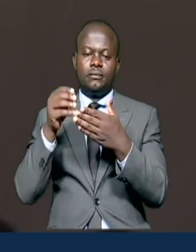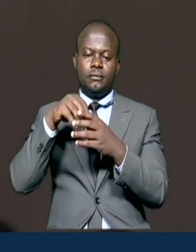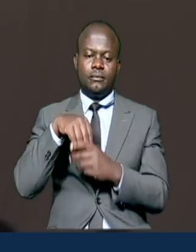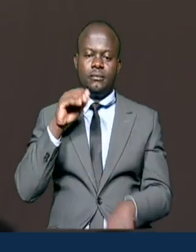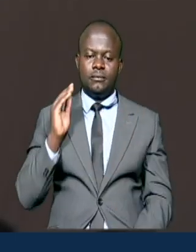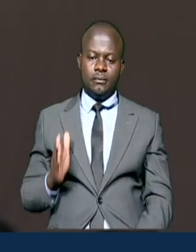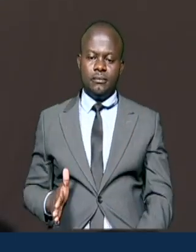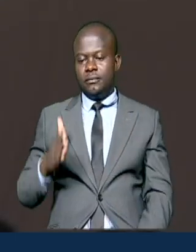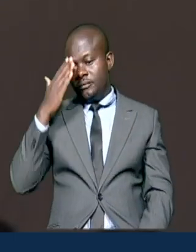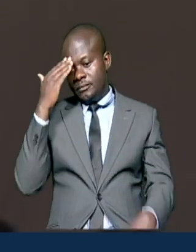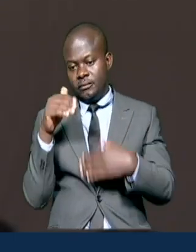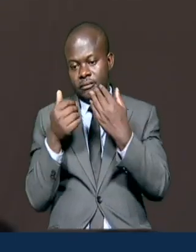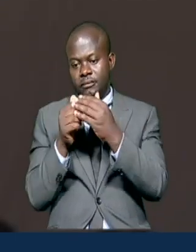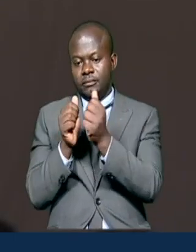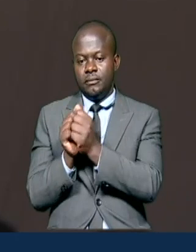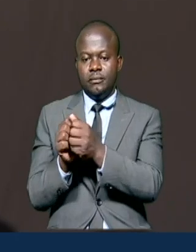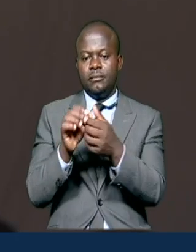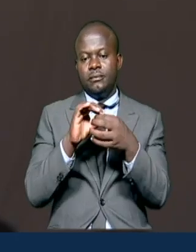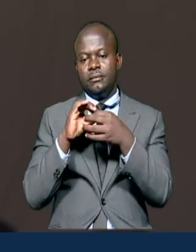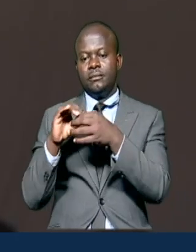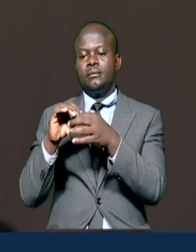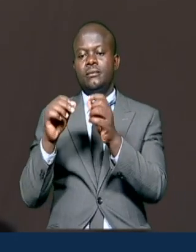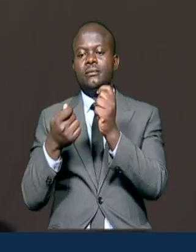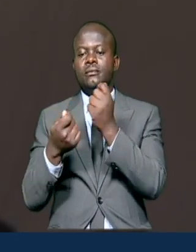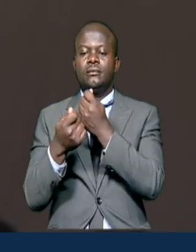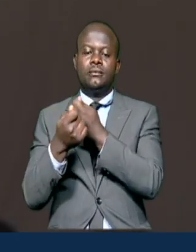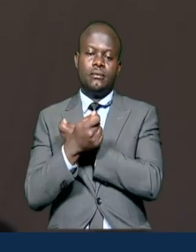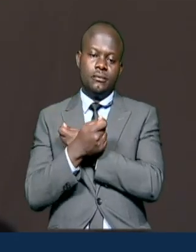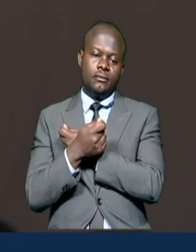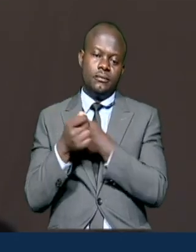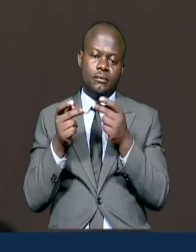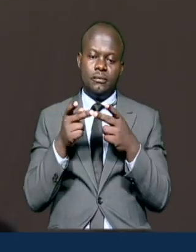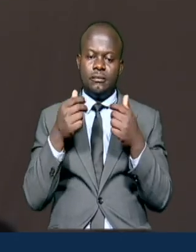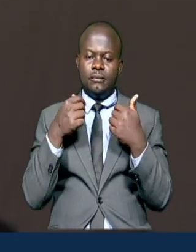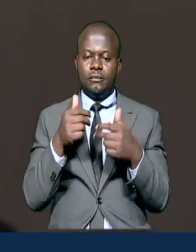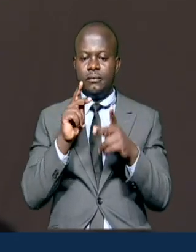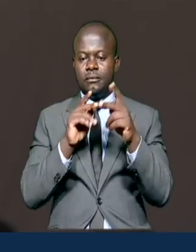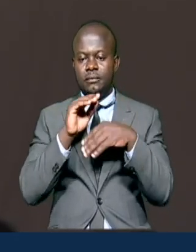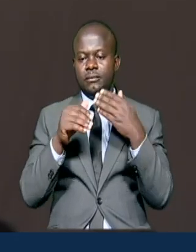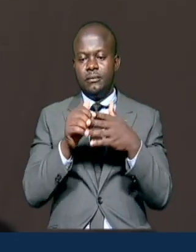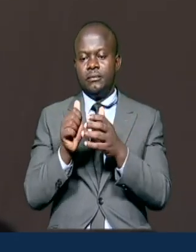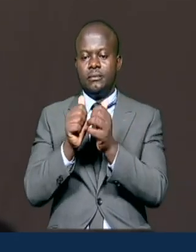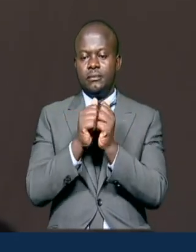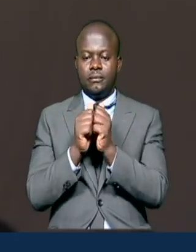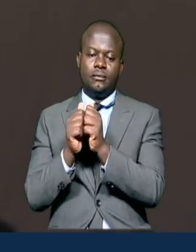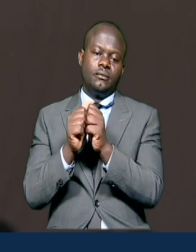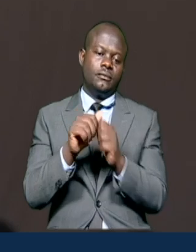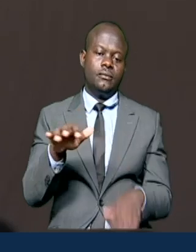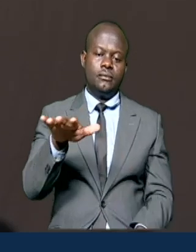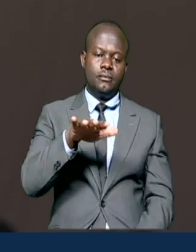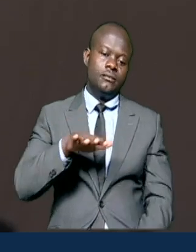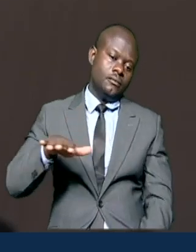Butare kugira ngo dufatanye guhindura tuganisha heza abaturage batuye muri